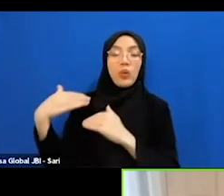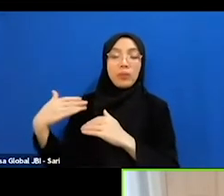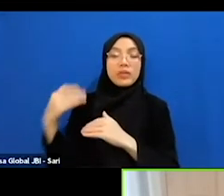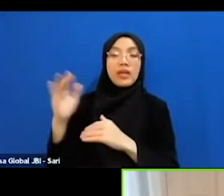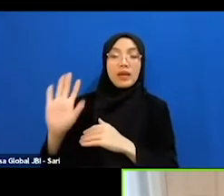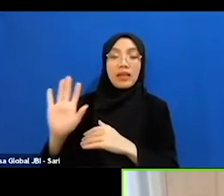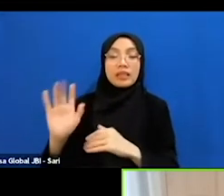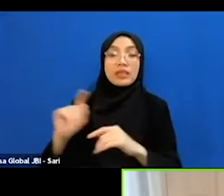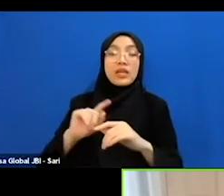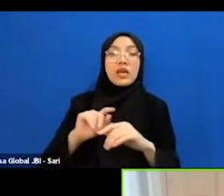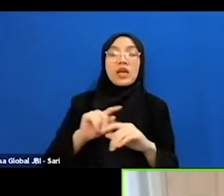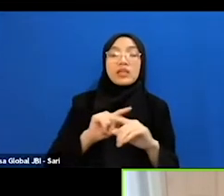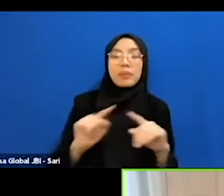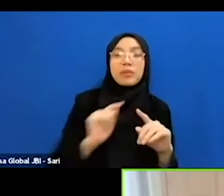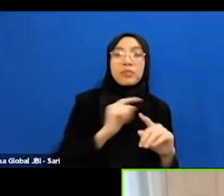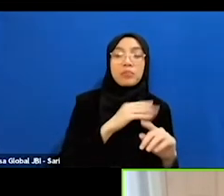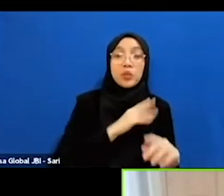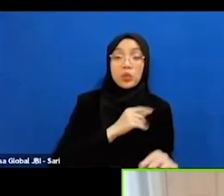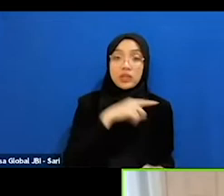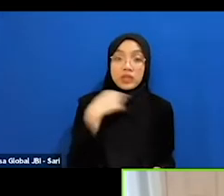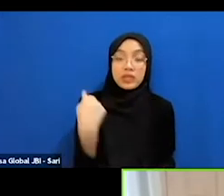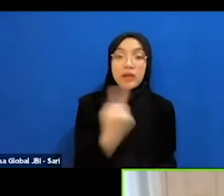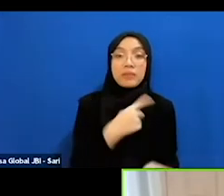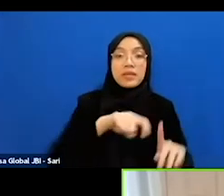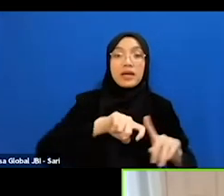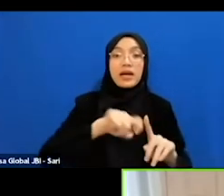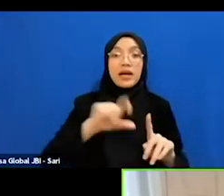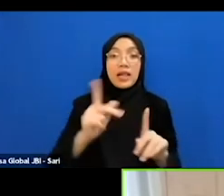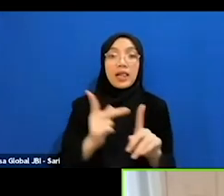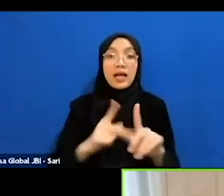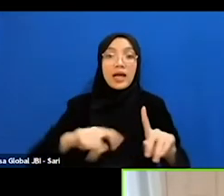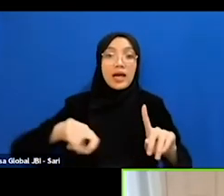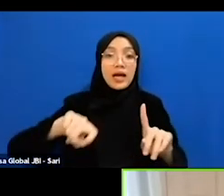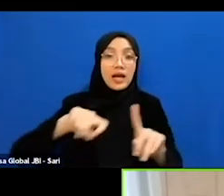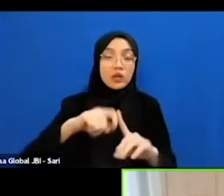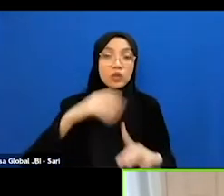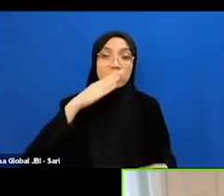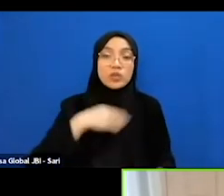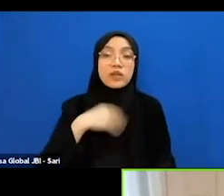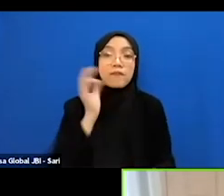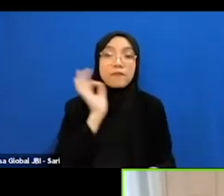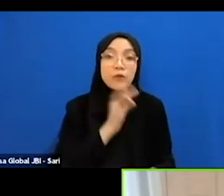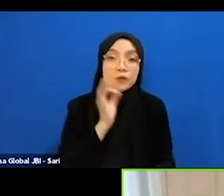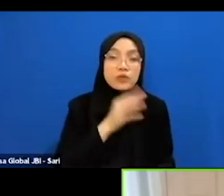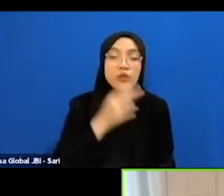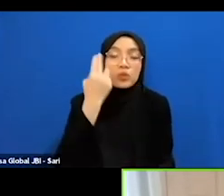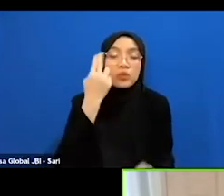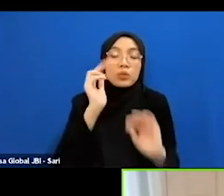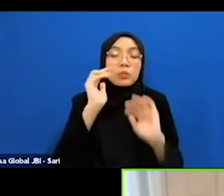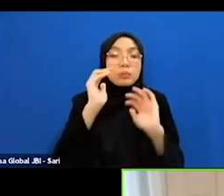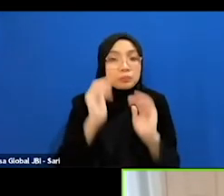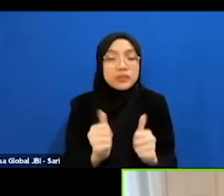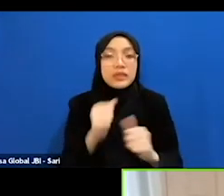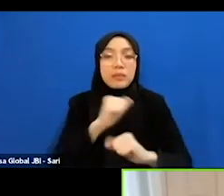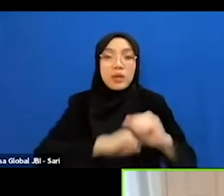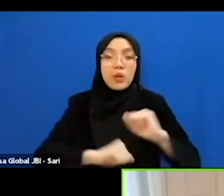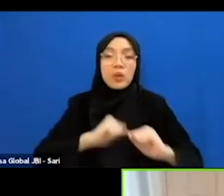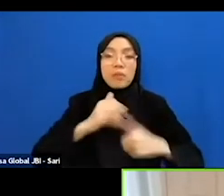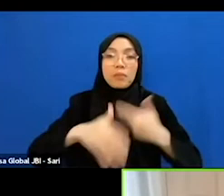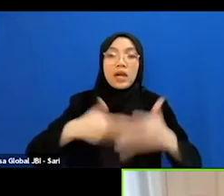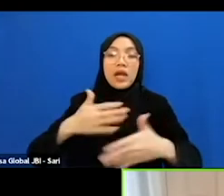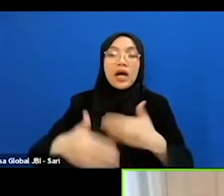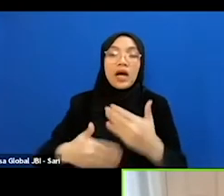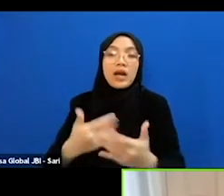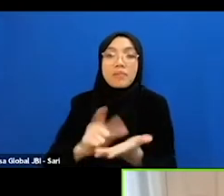menurut pandangan kami khal memiliki soto fungsi untuk kemudian bisa melakukan penanganan pengaduan